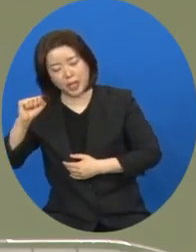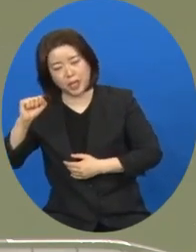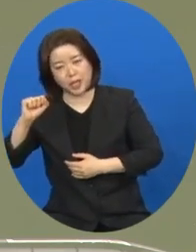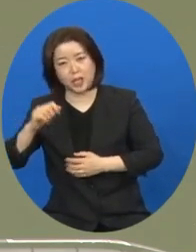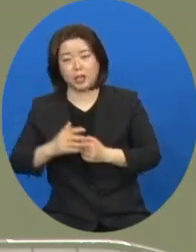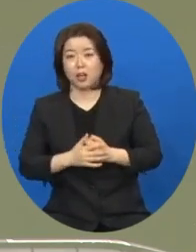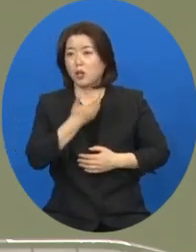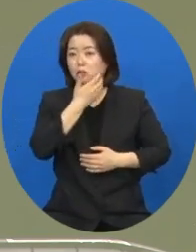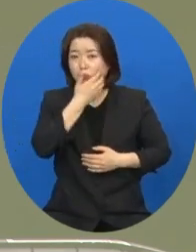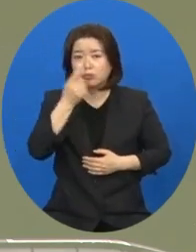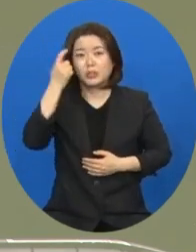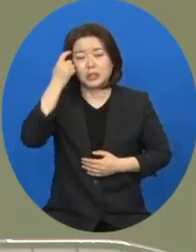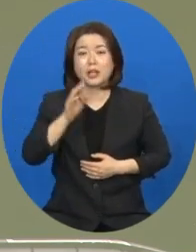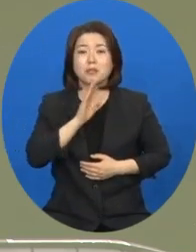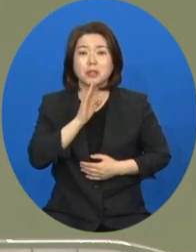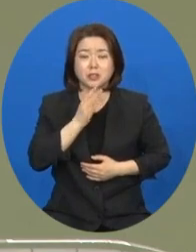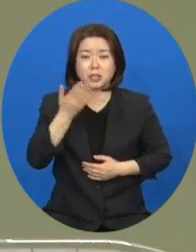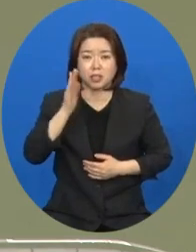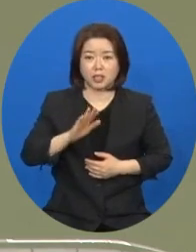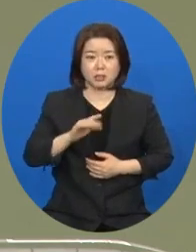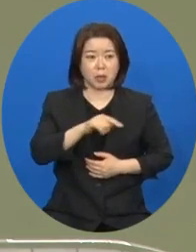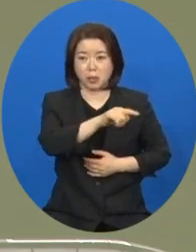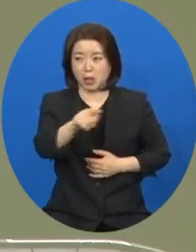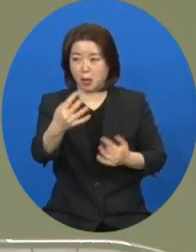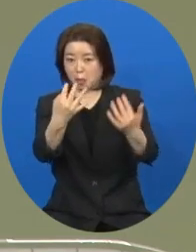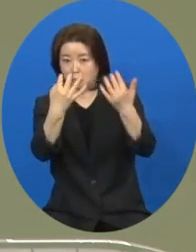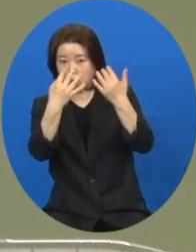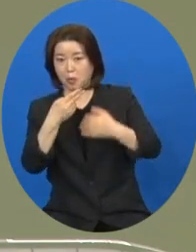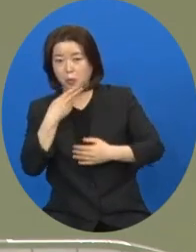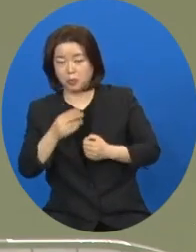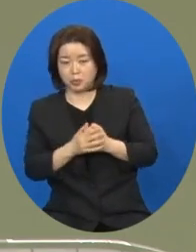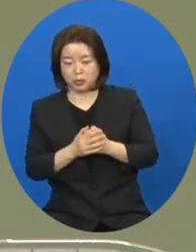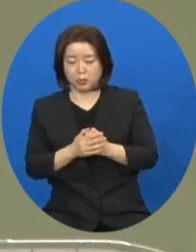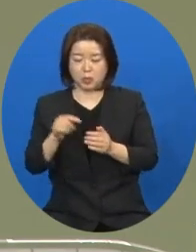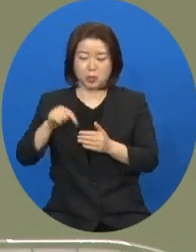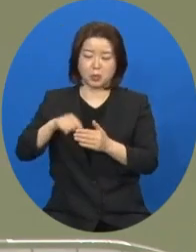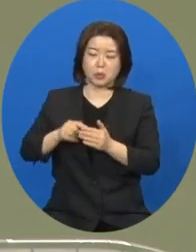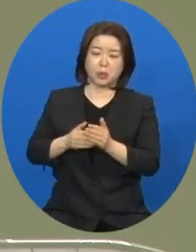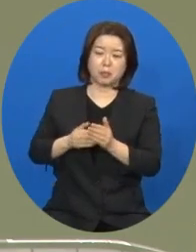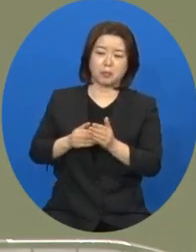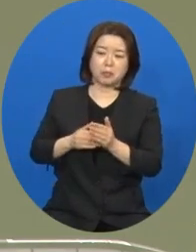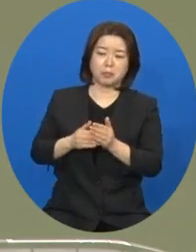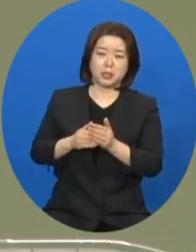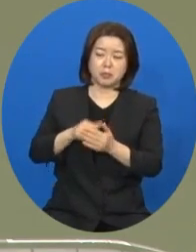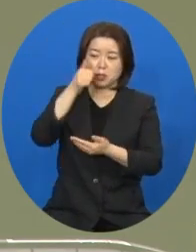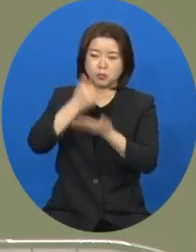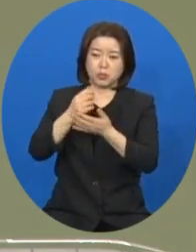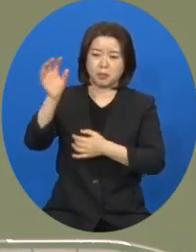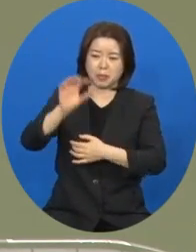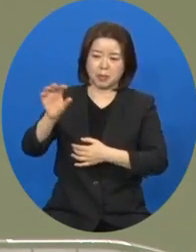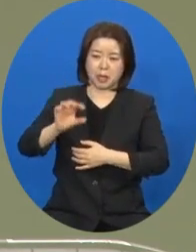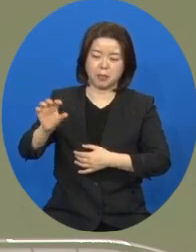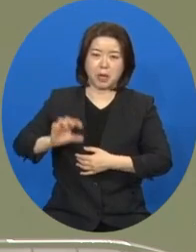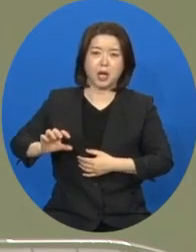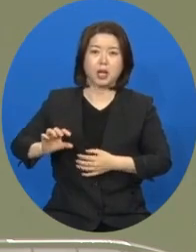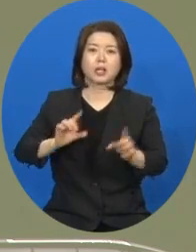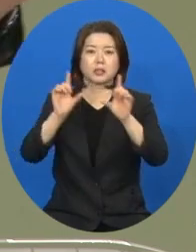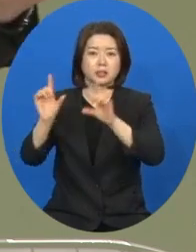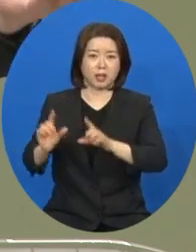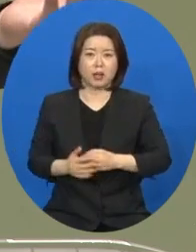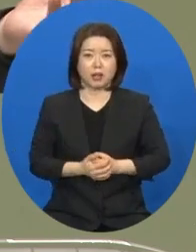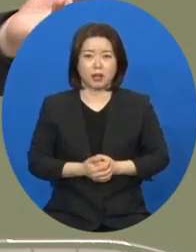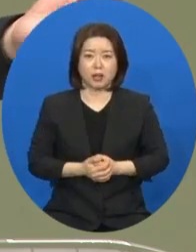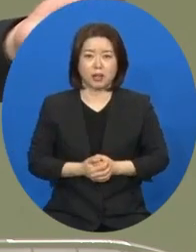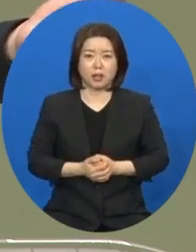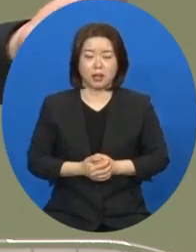부끄럽게는 생각해요. 근데 사람이 몰라. 그러면 여전히 또 그런 죄를 반복해요. 결국 하나님